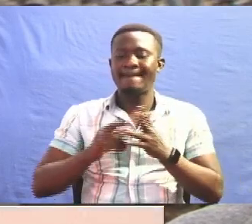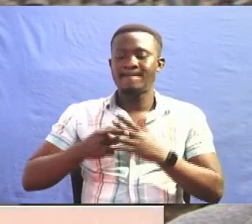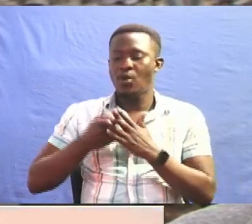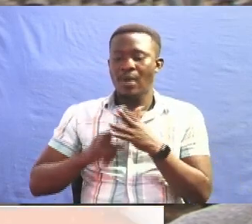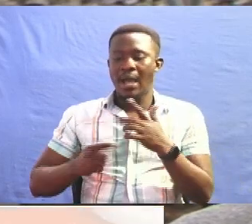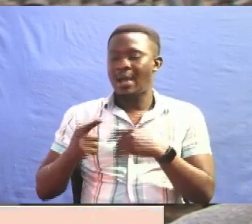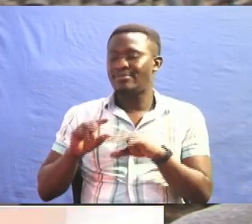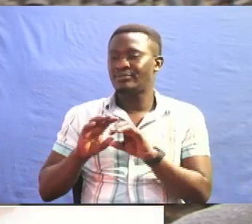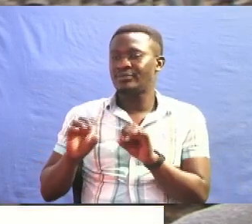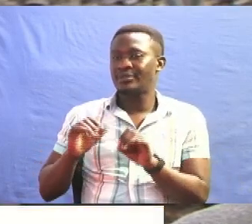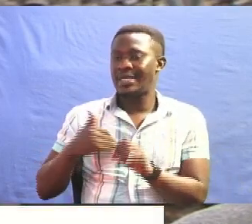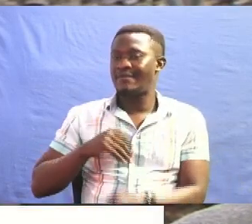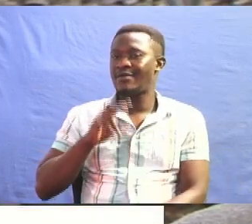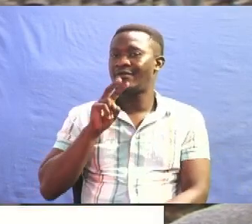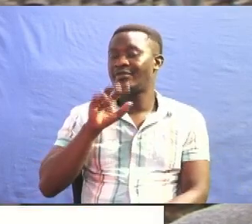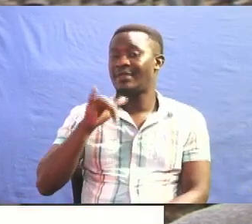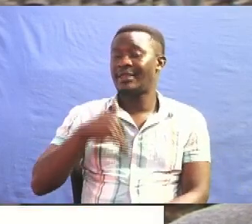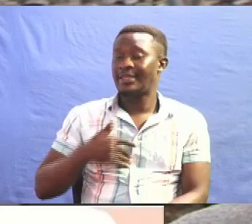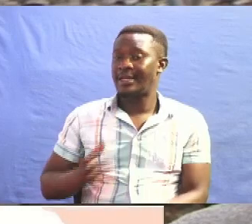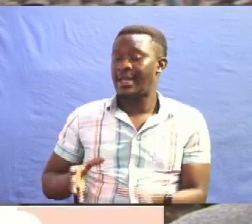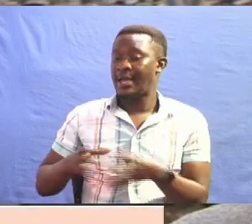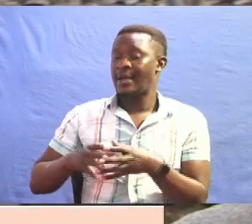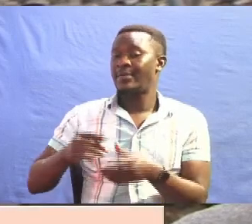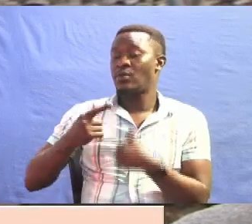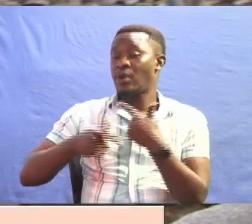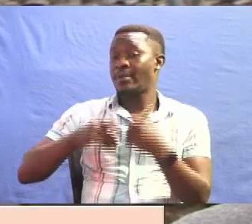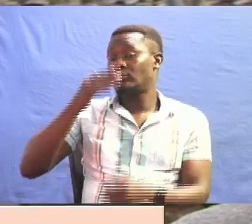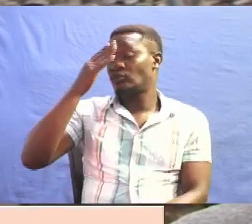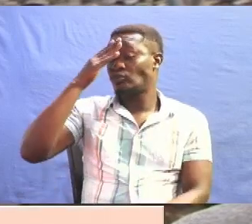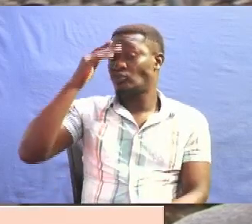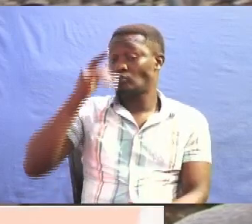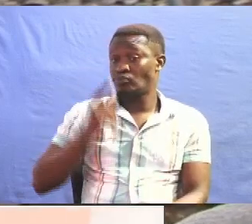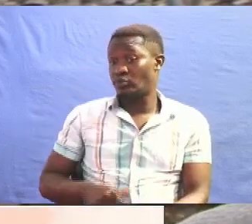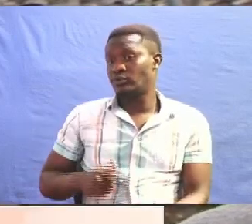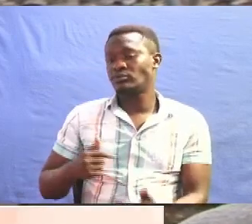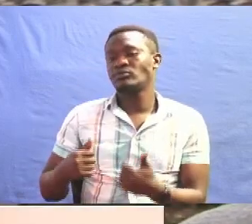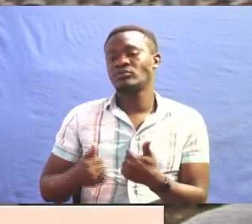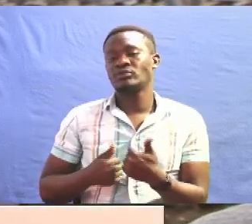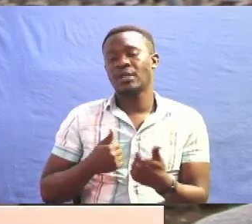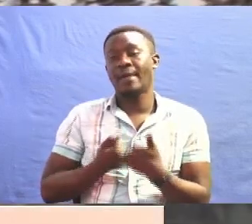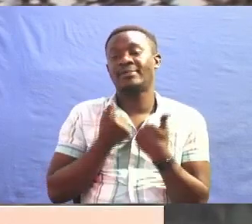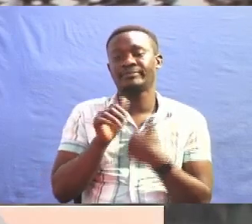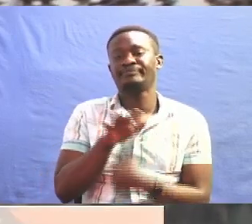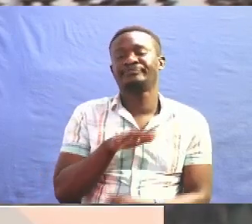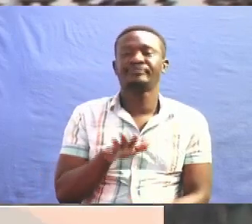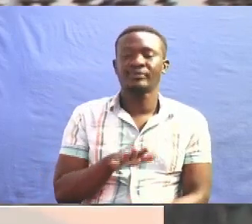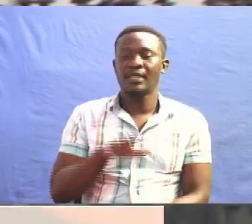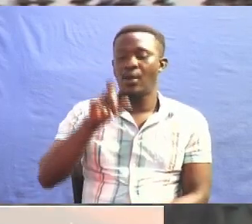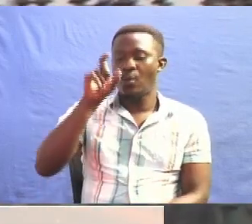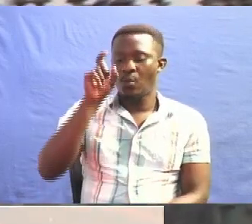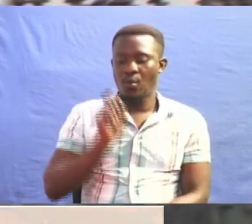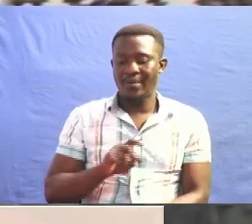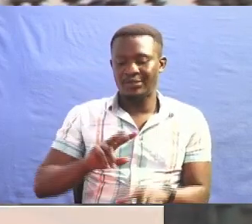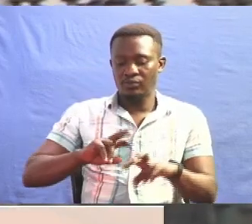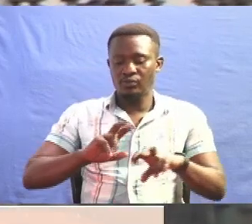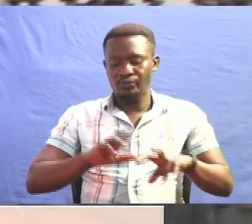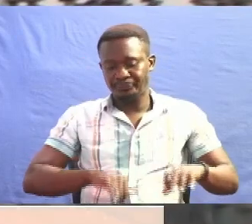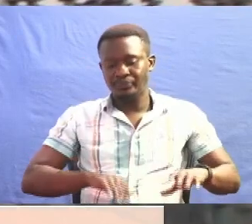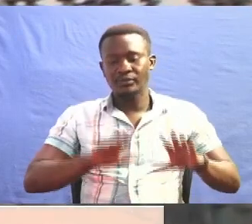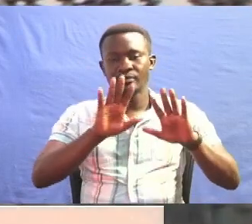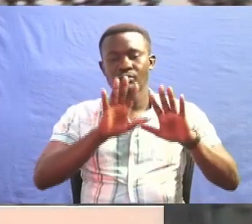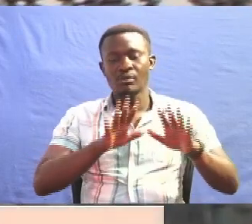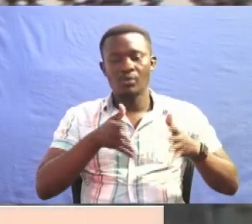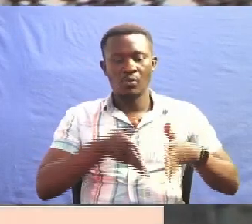haikuji, na tukaona kama kamati tujue ni nini hasa inaendelea kuhusu transformer. Lazima tutafute njia mwafaka ya